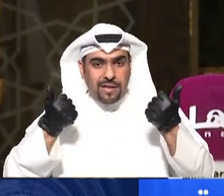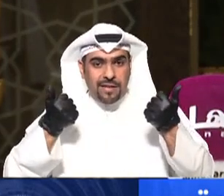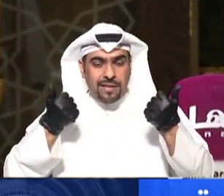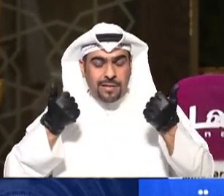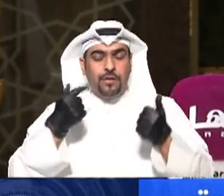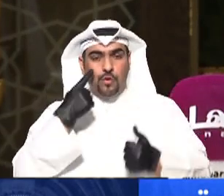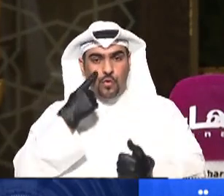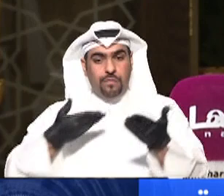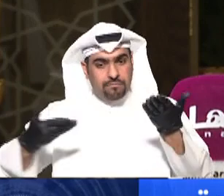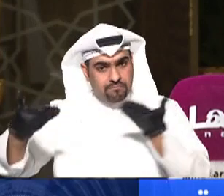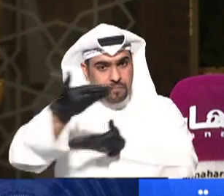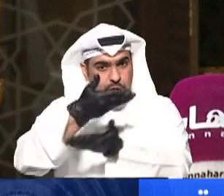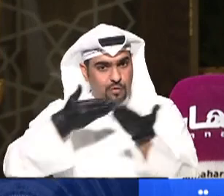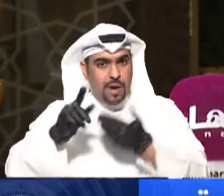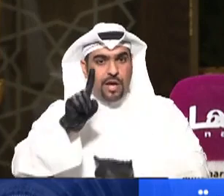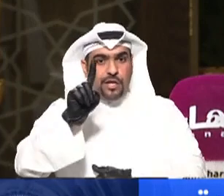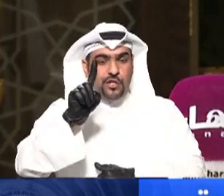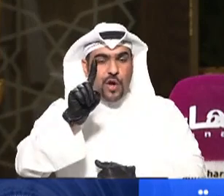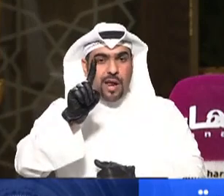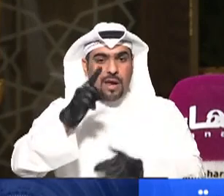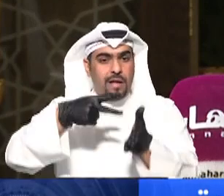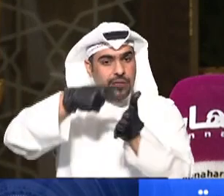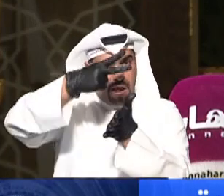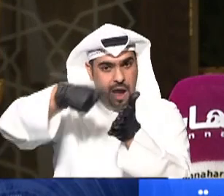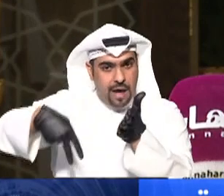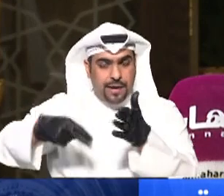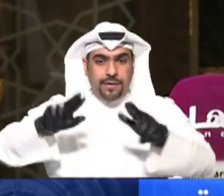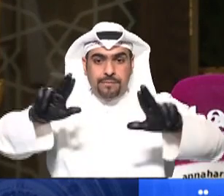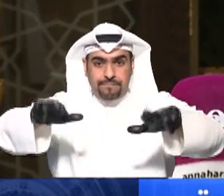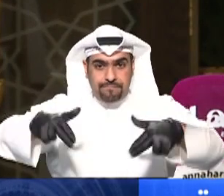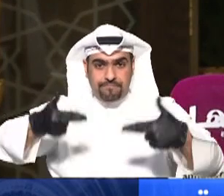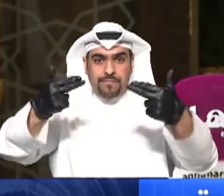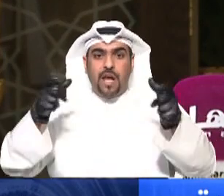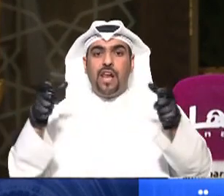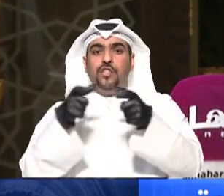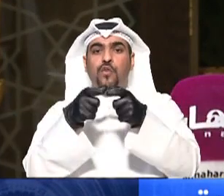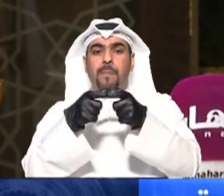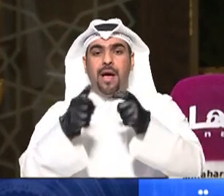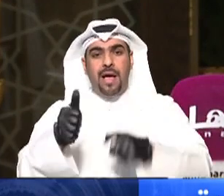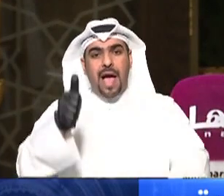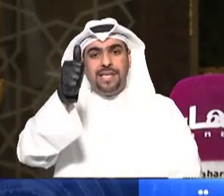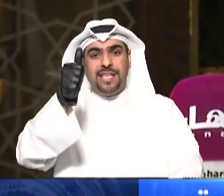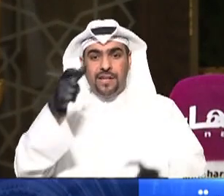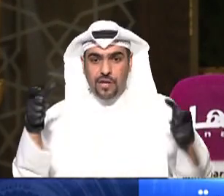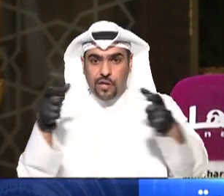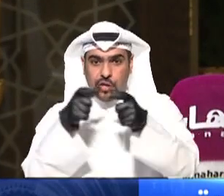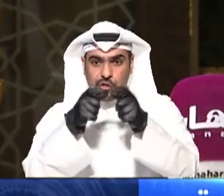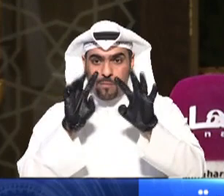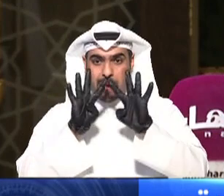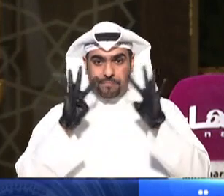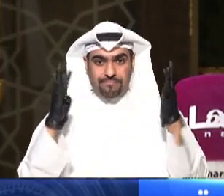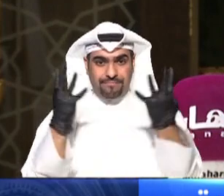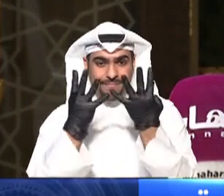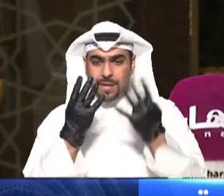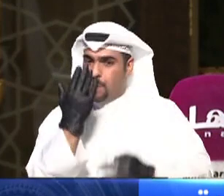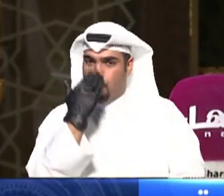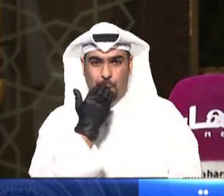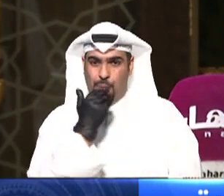إلى رغبة مجموعة من الأخوة النواب كلموني فيها بأن نرسل رسالة إلى الأخوة في